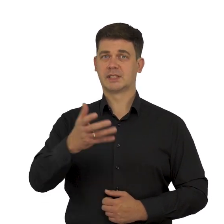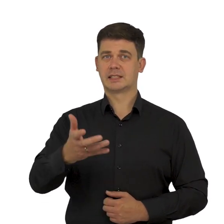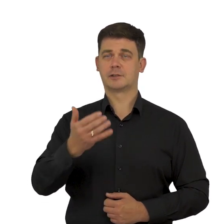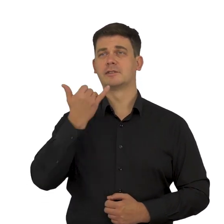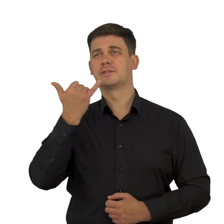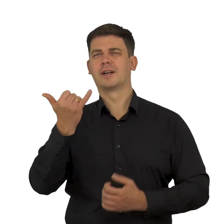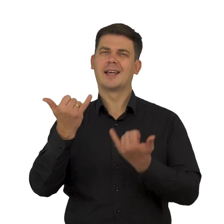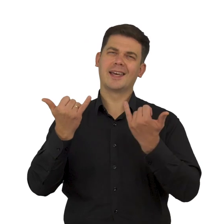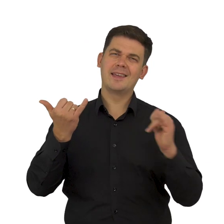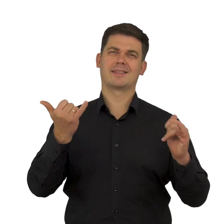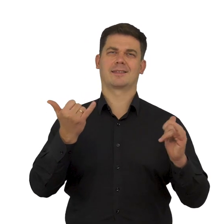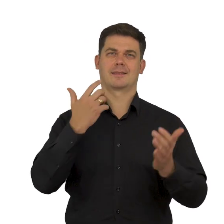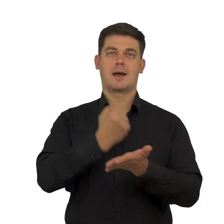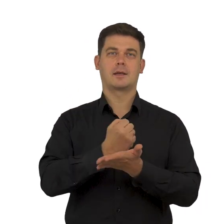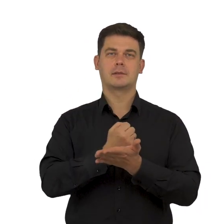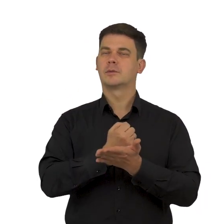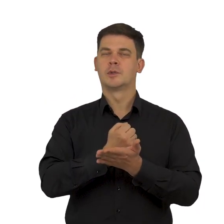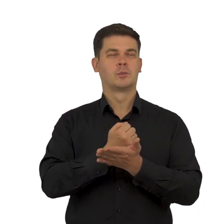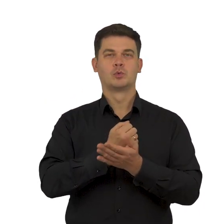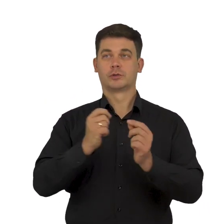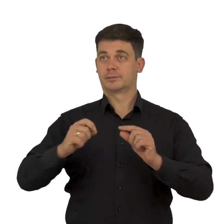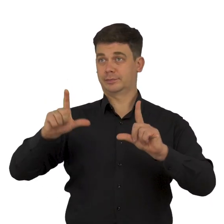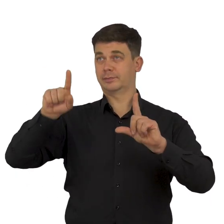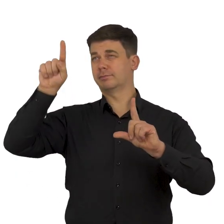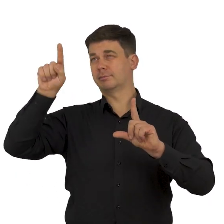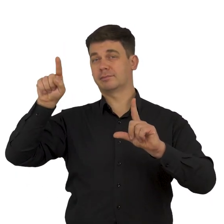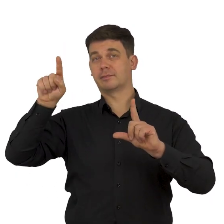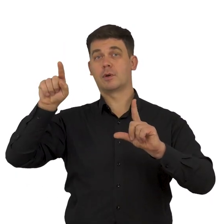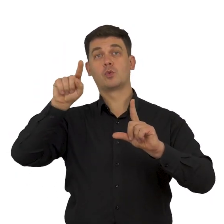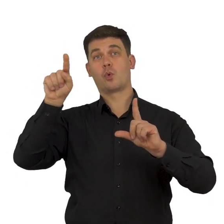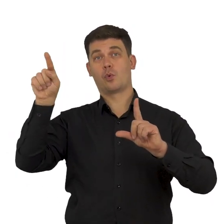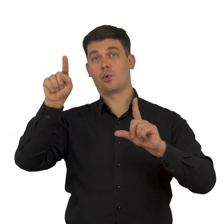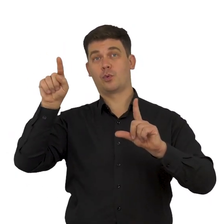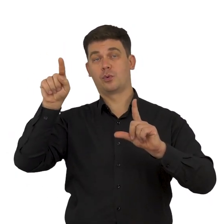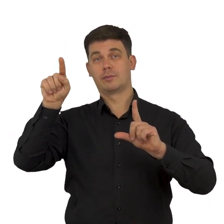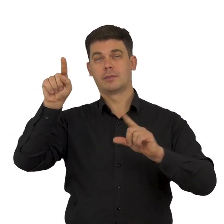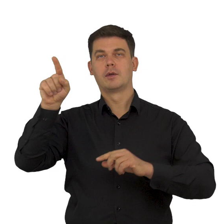jeśli chcemy zadzwonić do innej osoby, musimy wyjść z okna czatu,